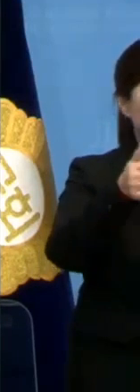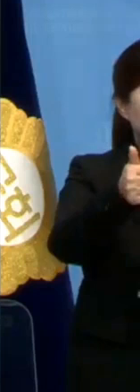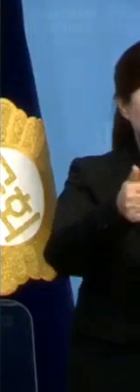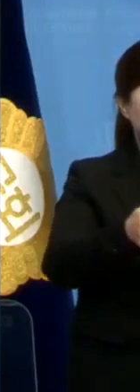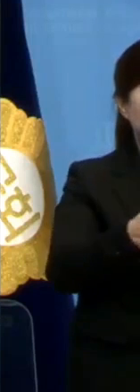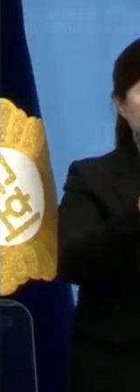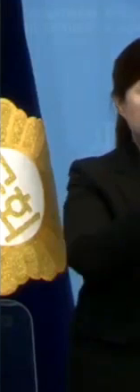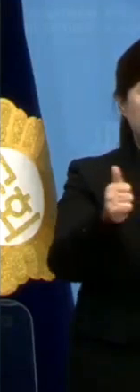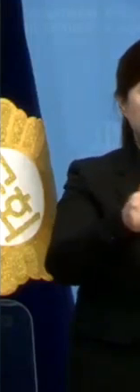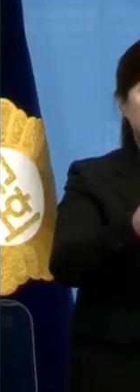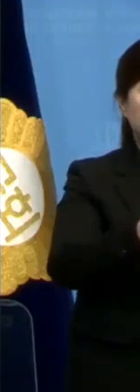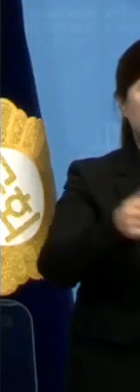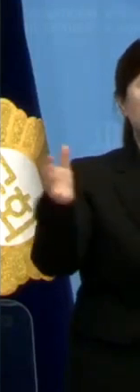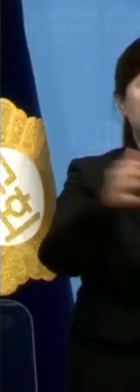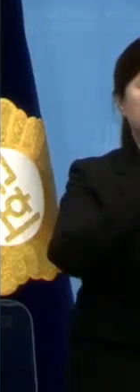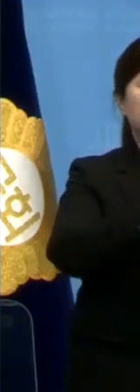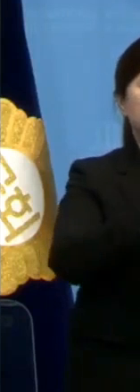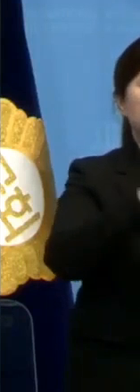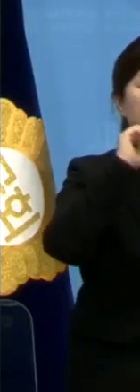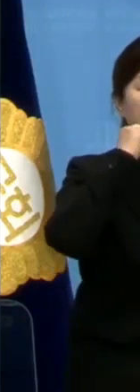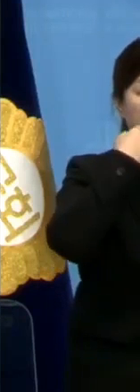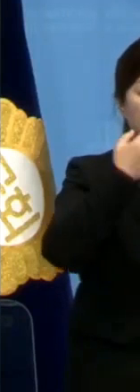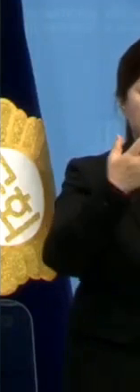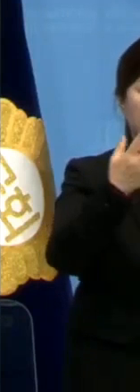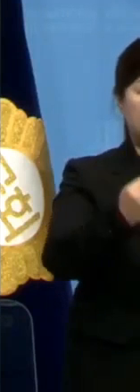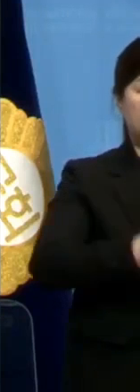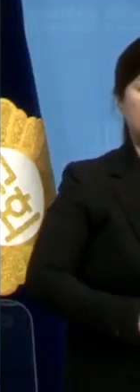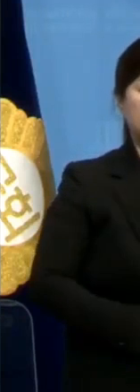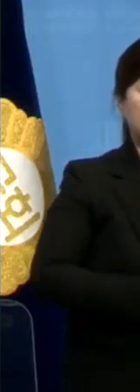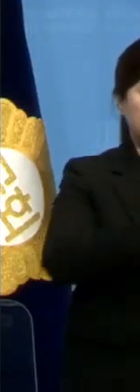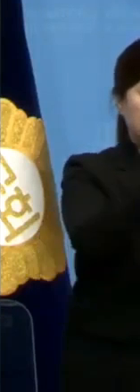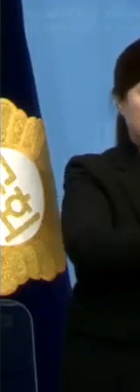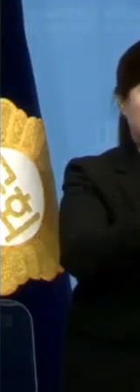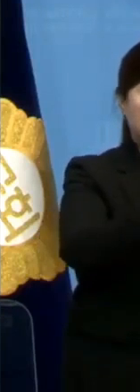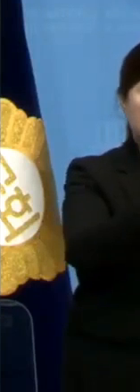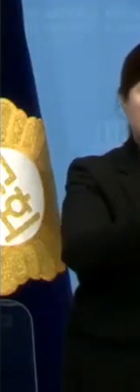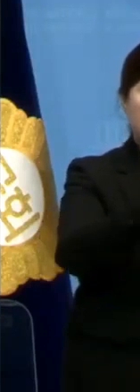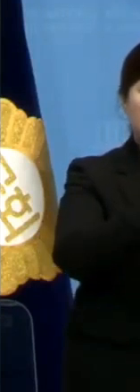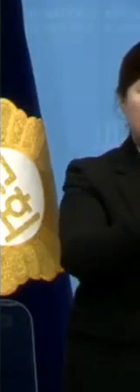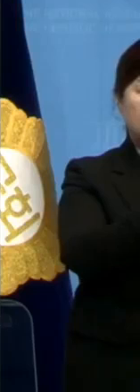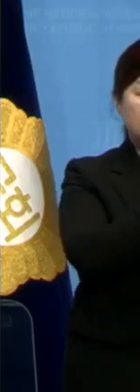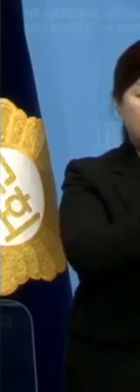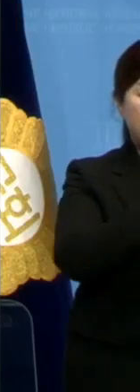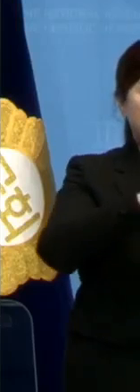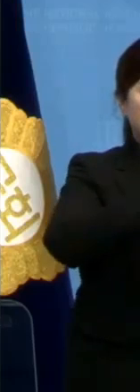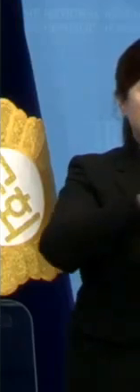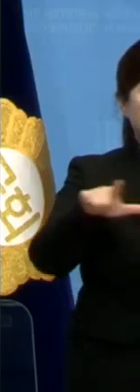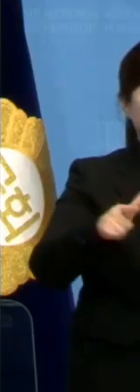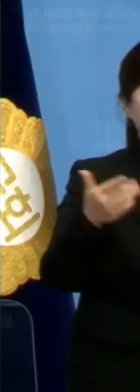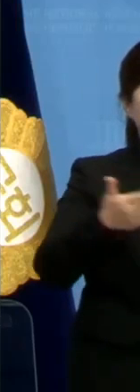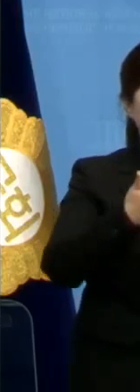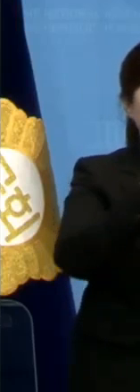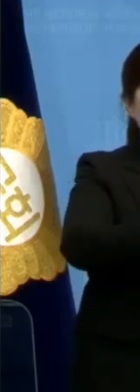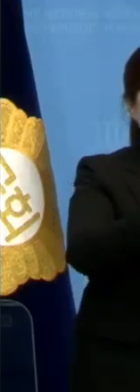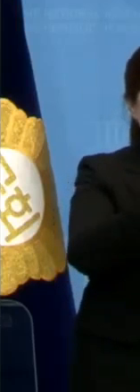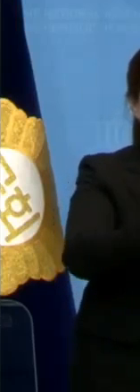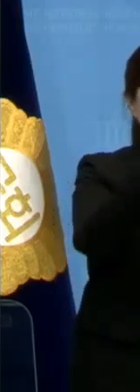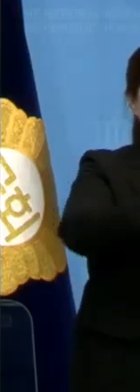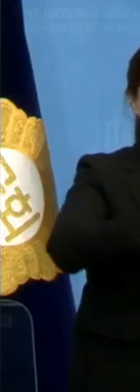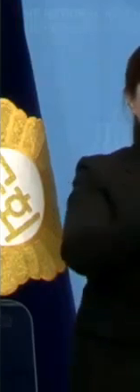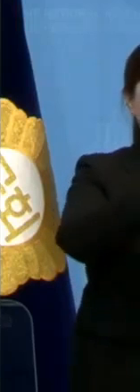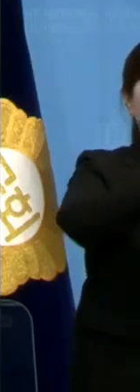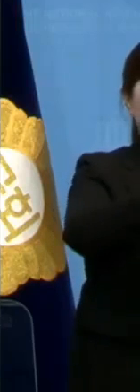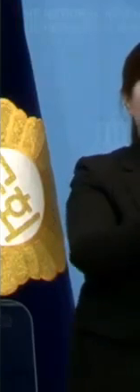수급에는 많은 어려움이 있습니다. 공공의료기관 소속 의사의 평균 근속 연수는 4년에